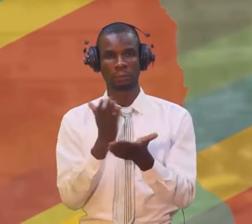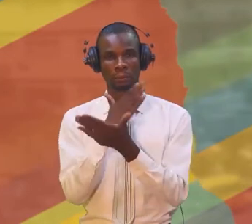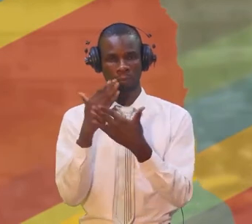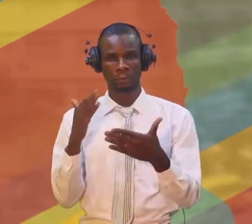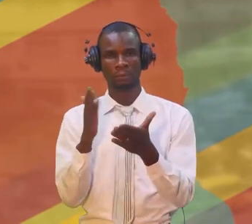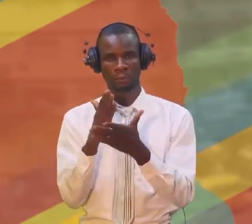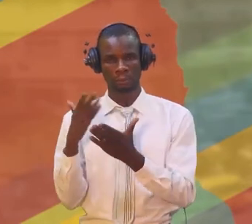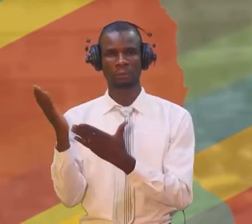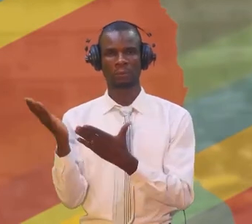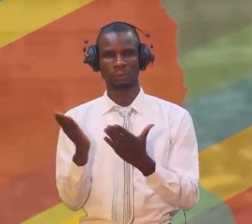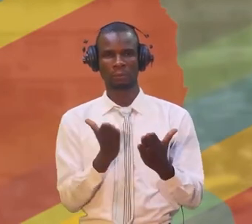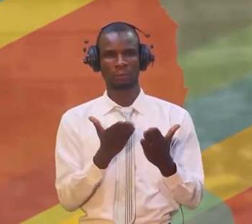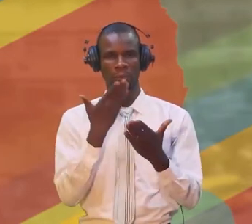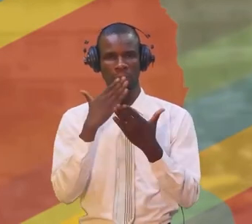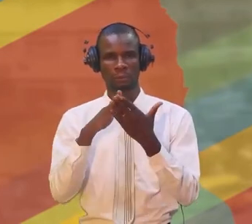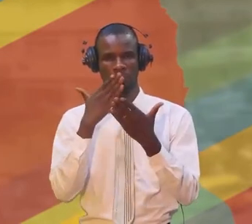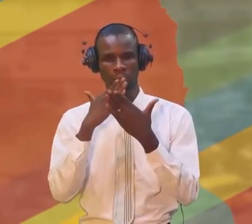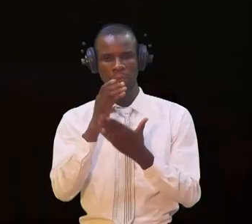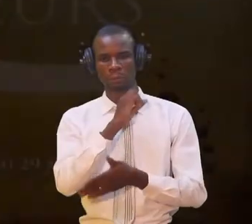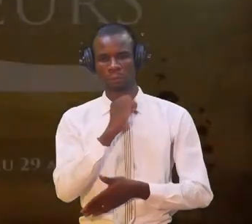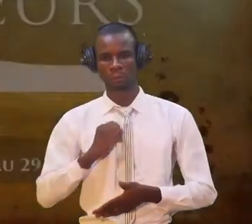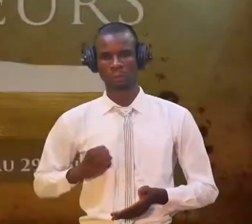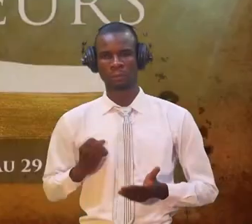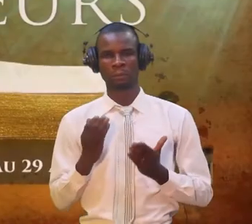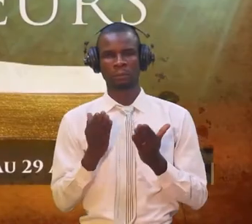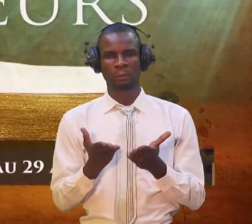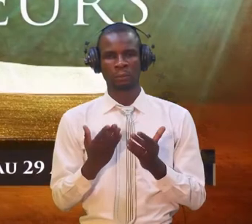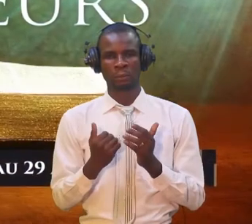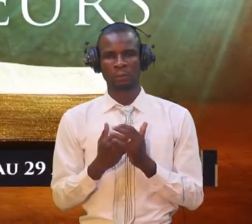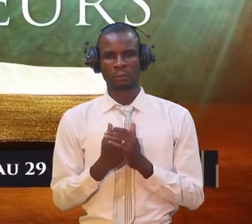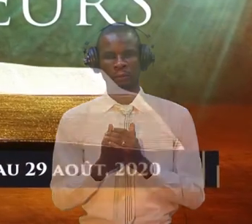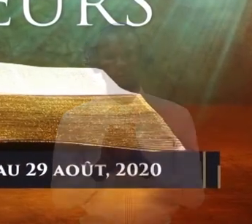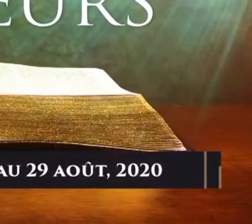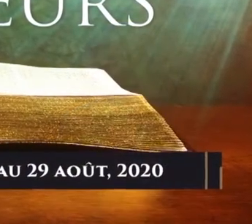Hivi kwaya inaalikwa tena kumsifu Bwana.